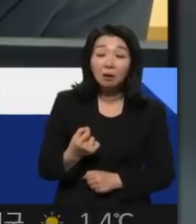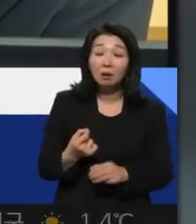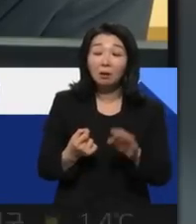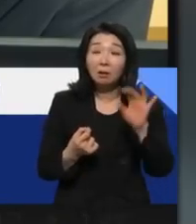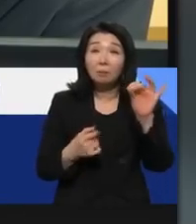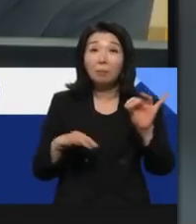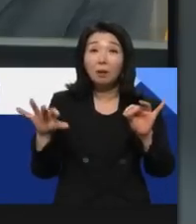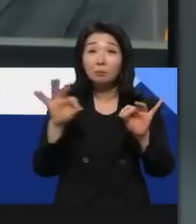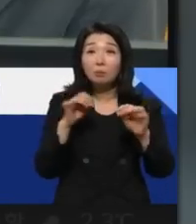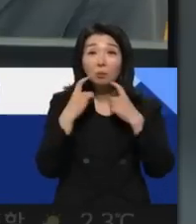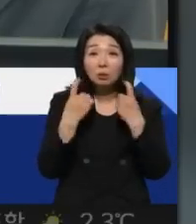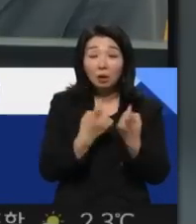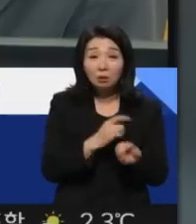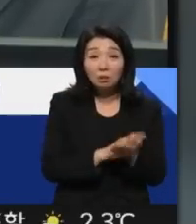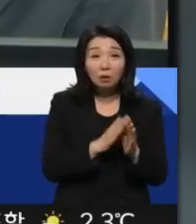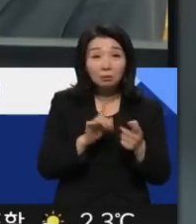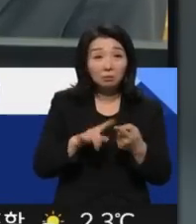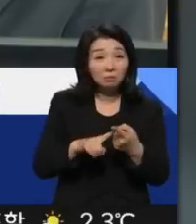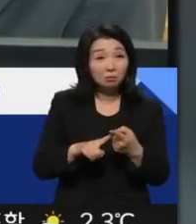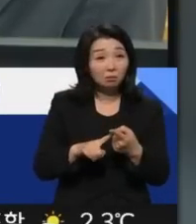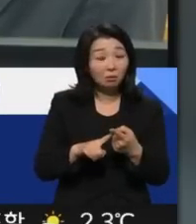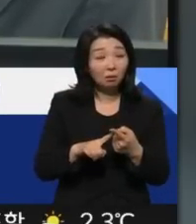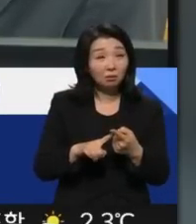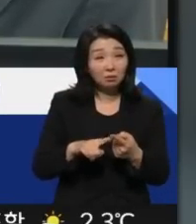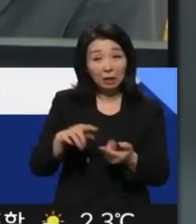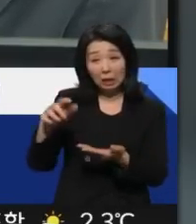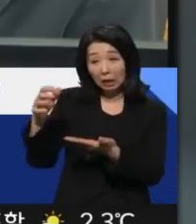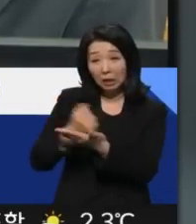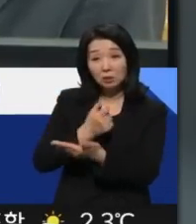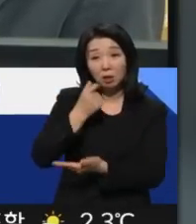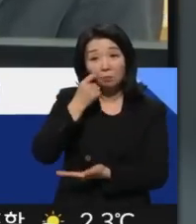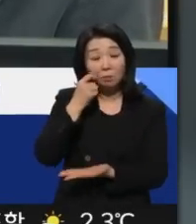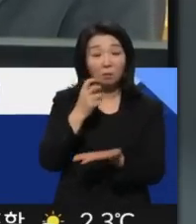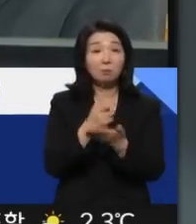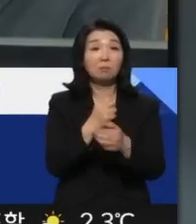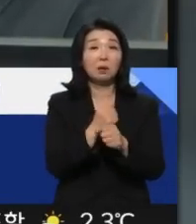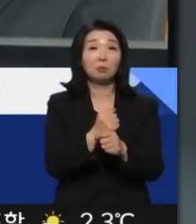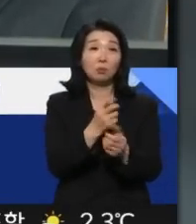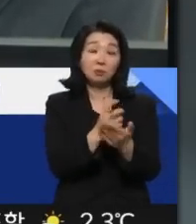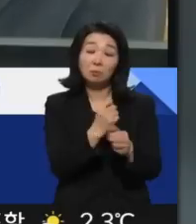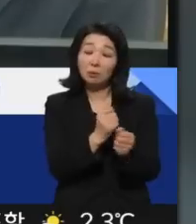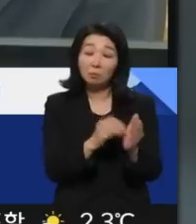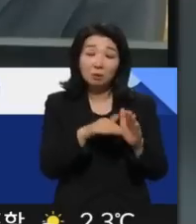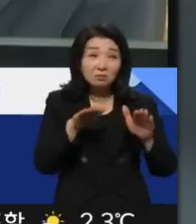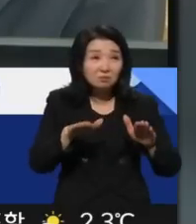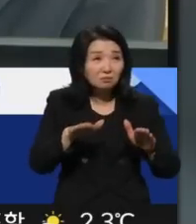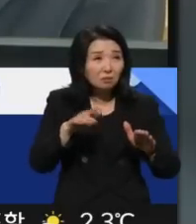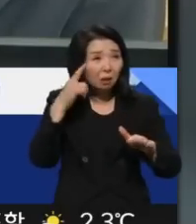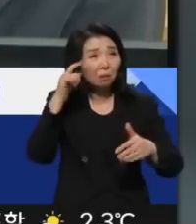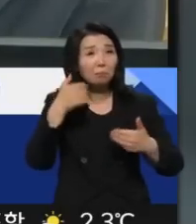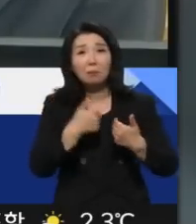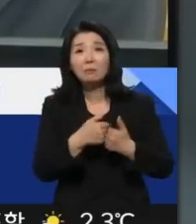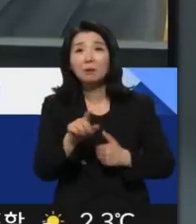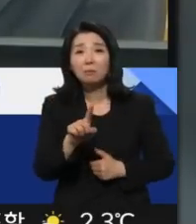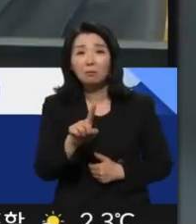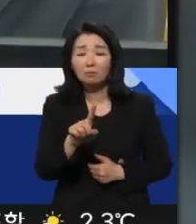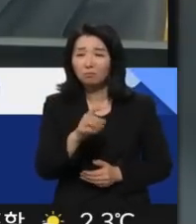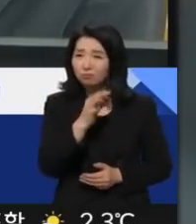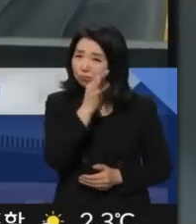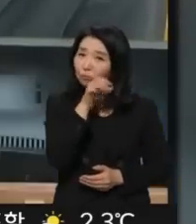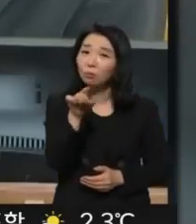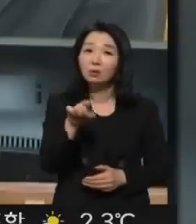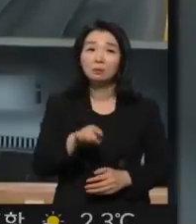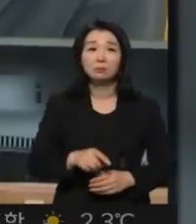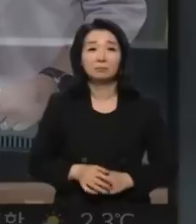민영에 비하면 그걸 하나도 못 가져오게 법을 만들고 제도를 만들었던 사람들이 지금 와서 그러는 거는 좀 낯뜨거운 거 아닌가?